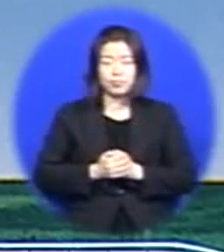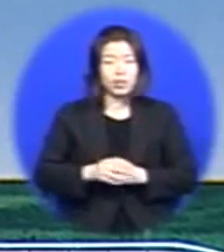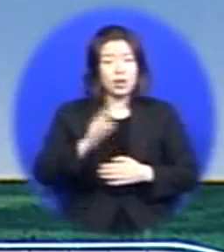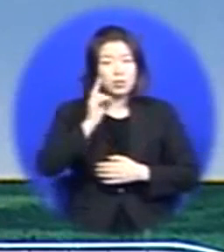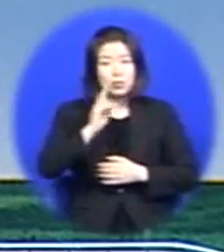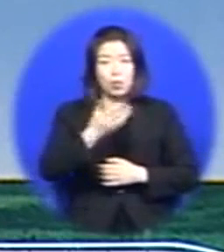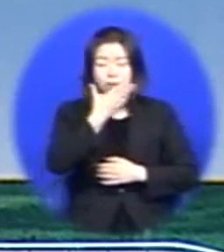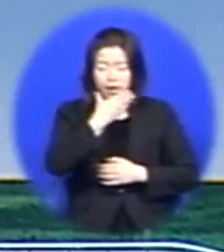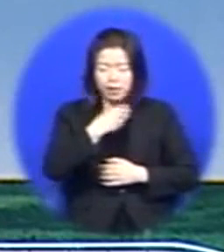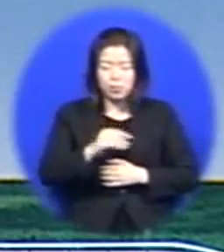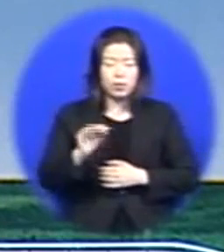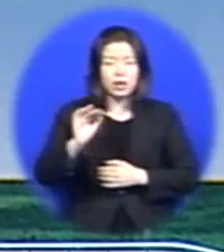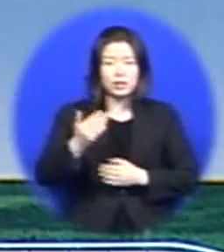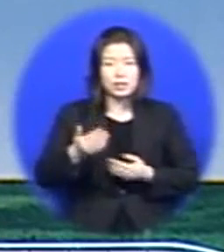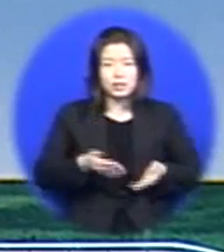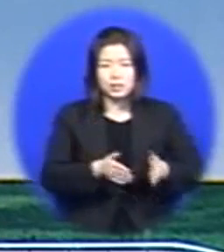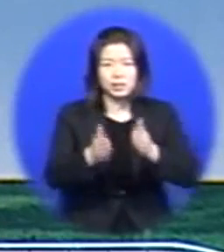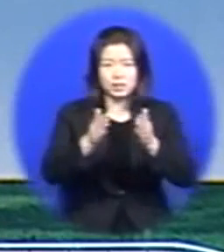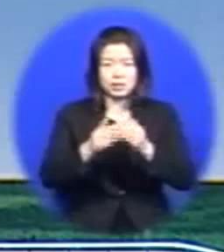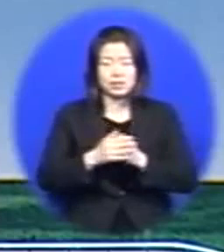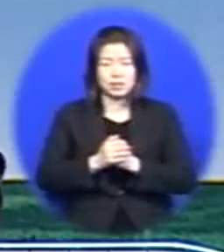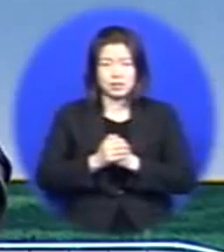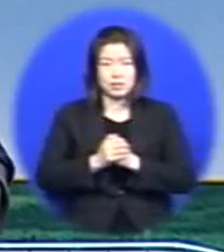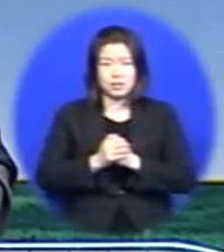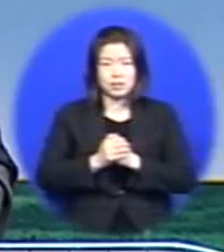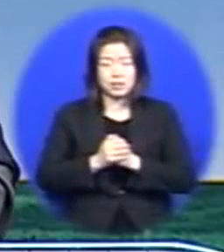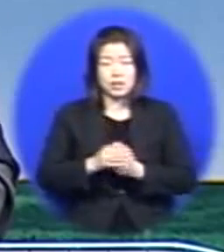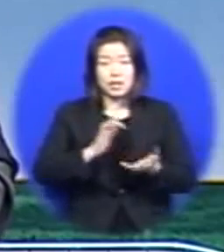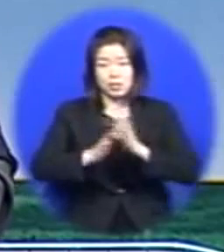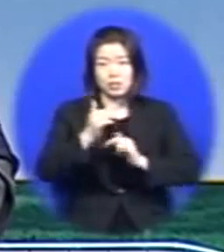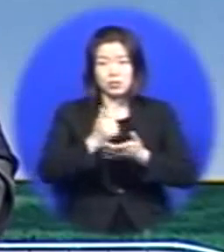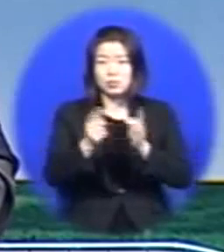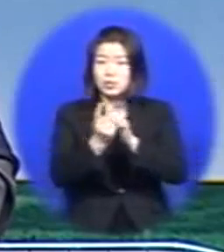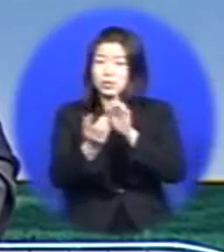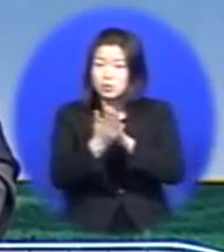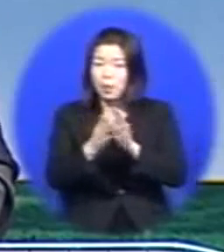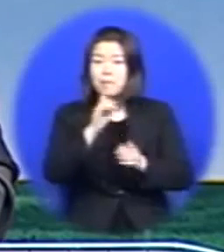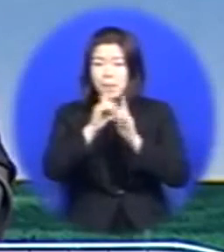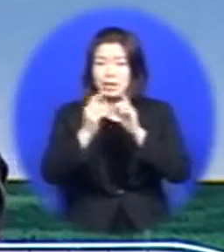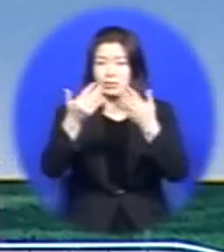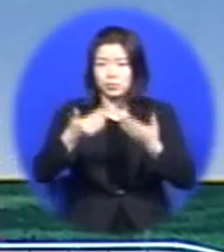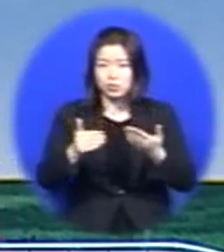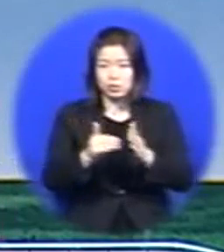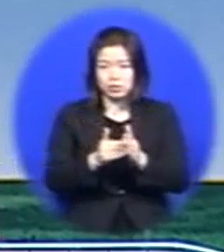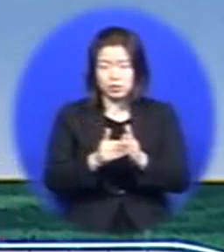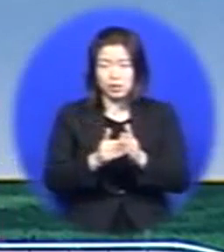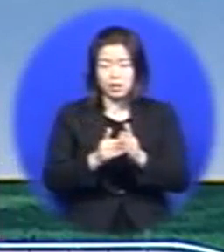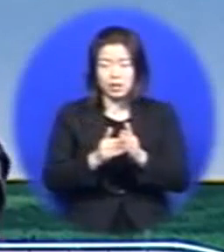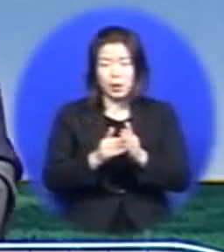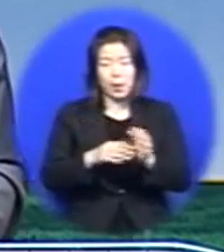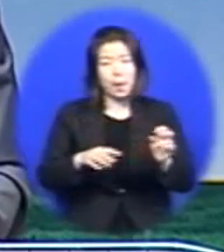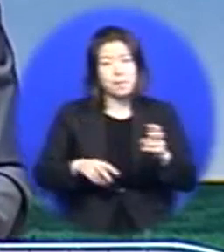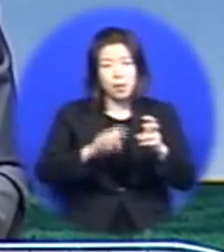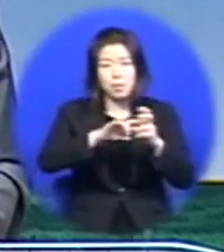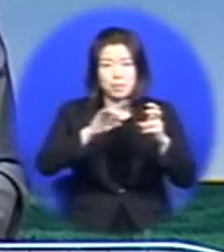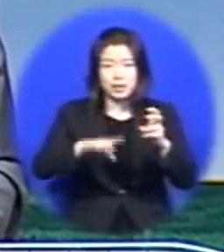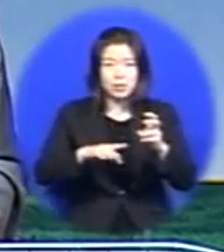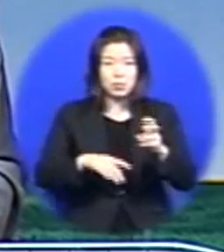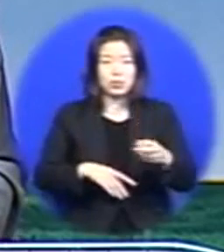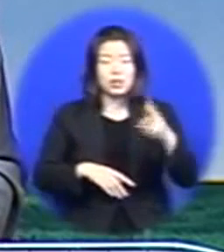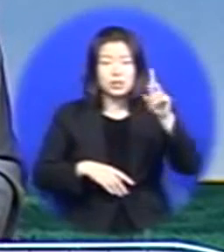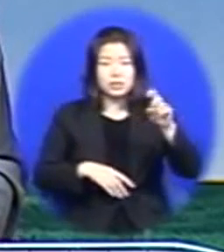너무 행복한 길이에요. 예수님이 직접 말씀하셨어요. 마태복음 11장